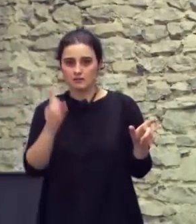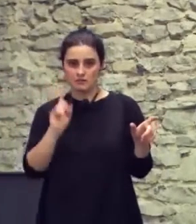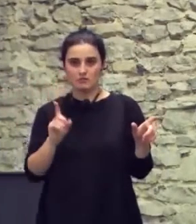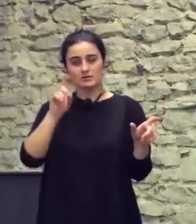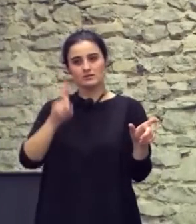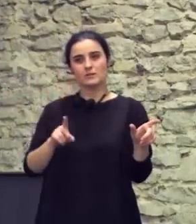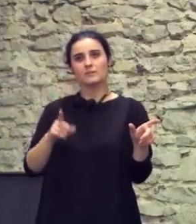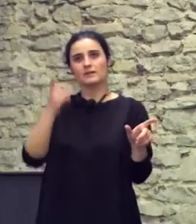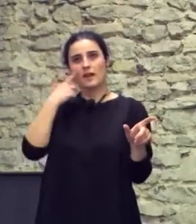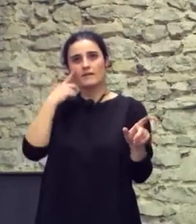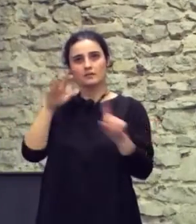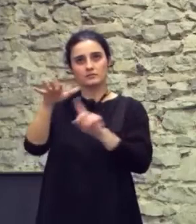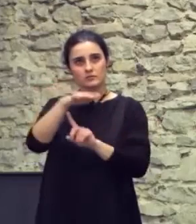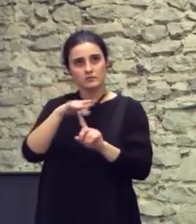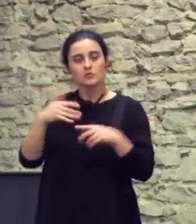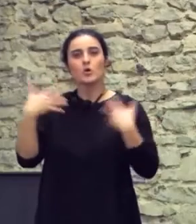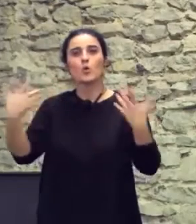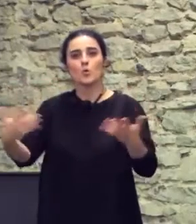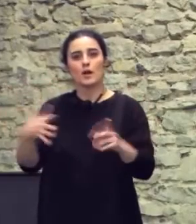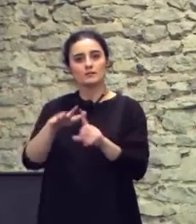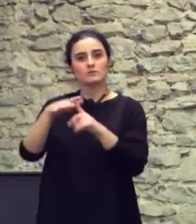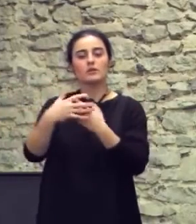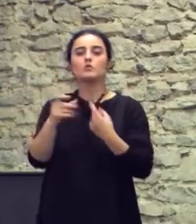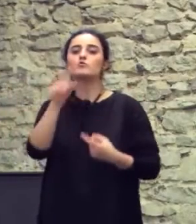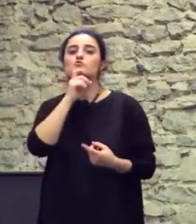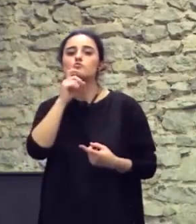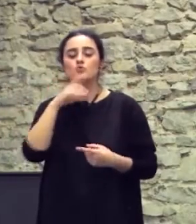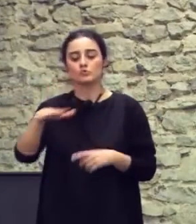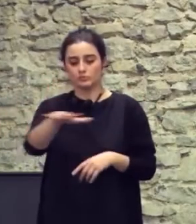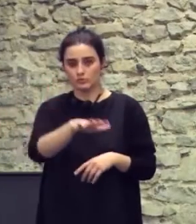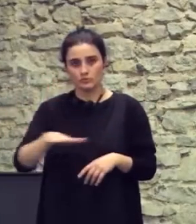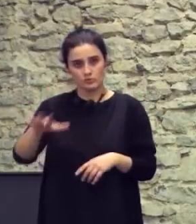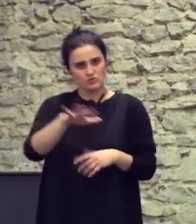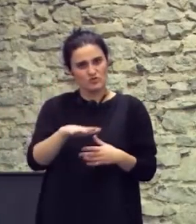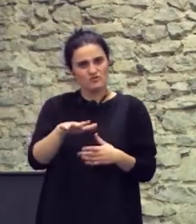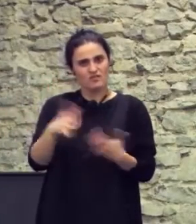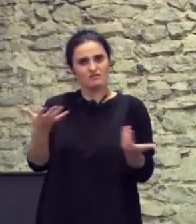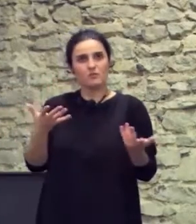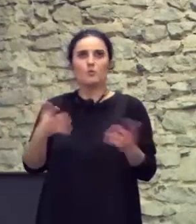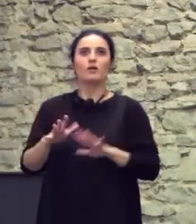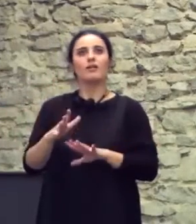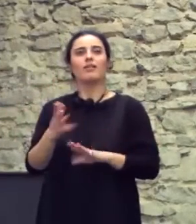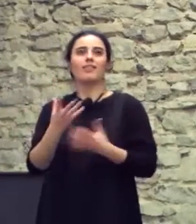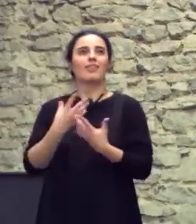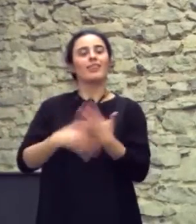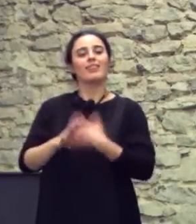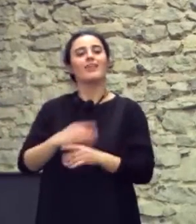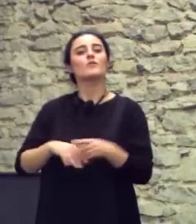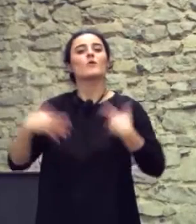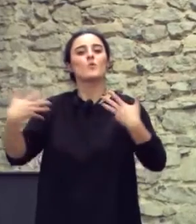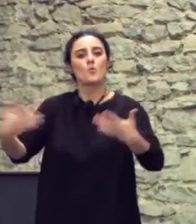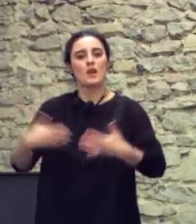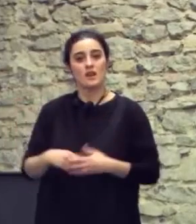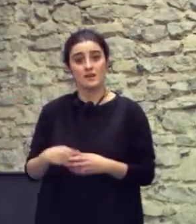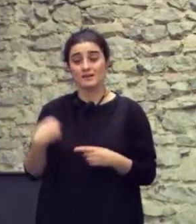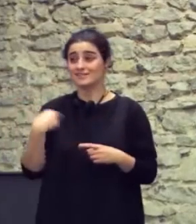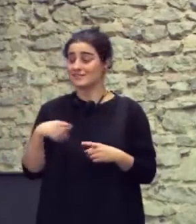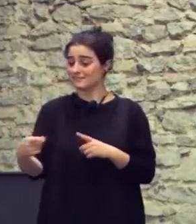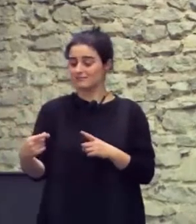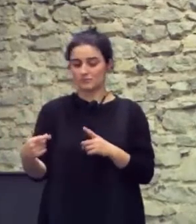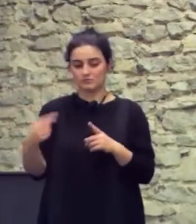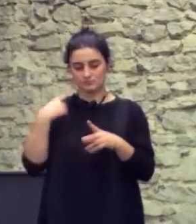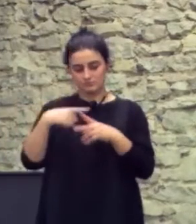eta zer dagoen inguruan, zen momentutan gertatu den hori, nun gertatu den, zeren aitzakiarekin, eta horrek ematen digu